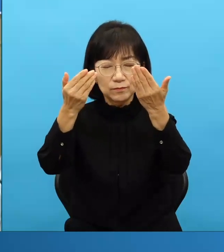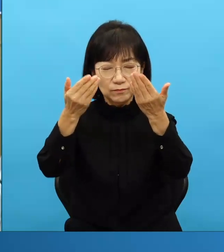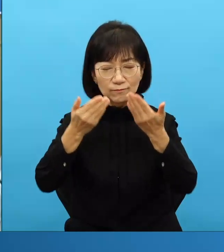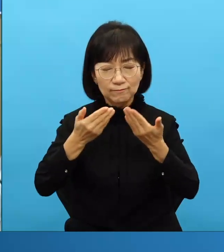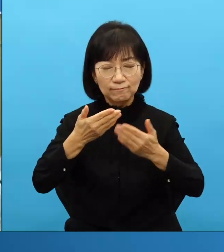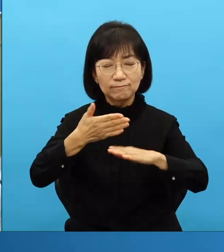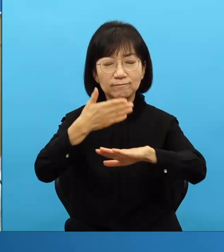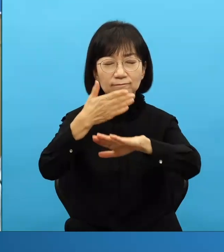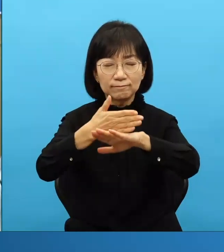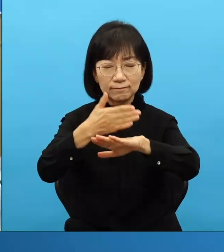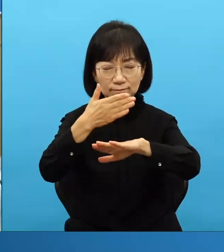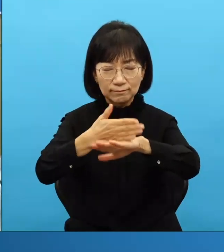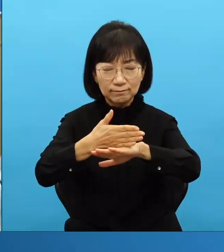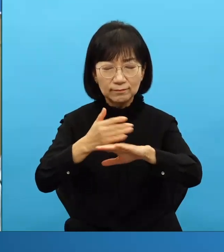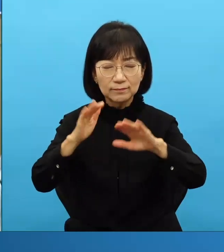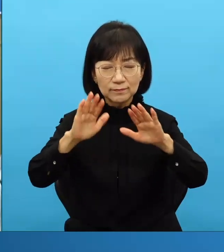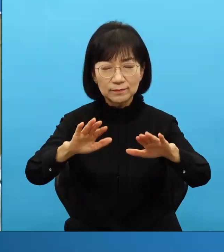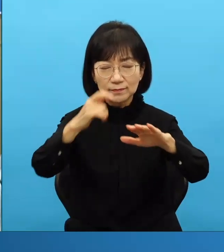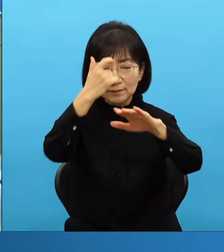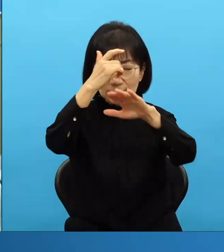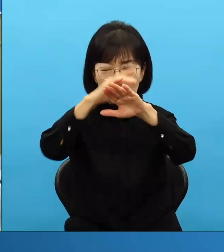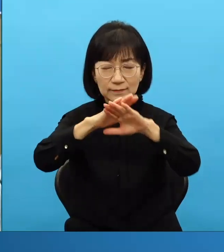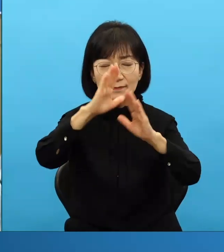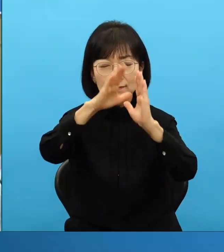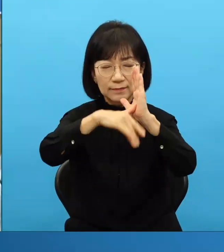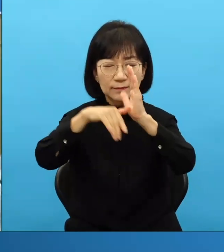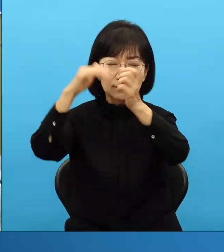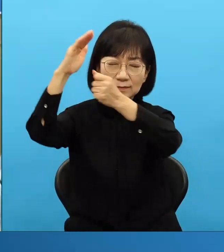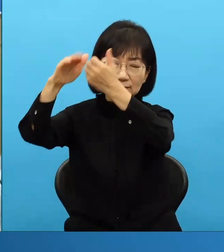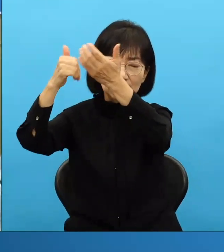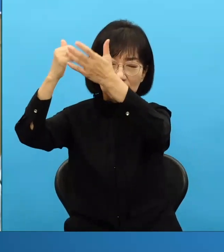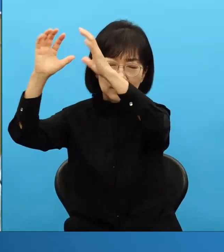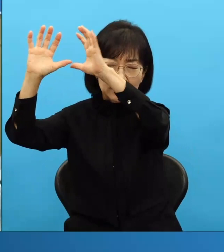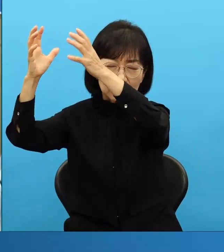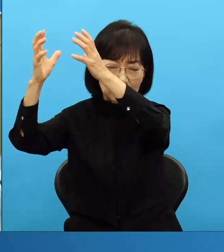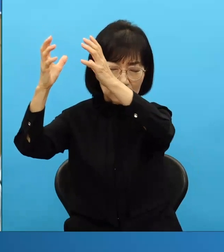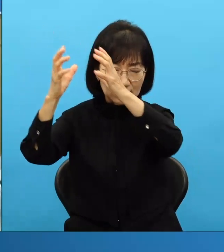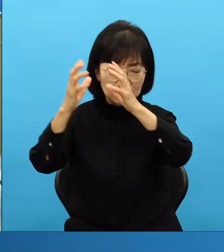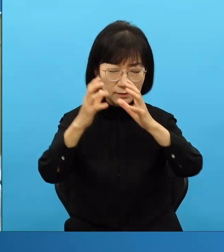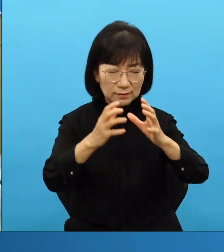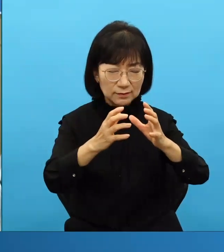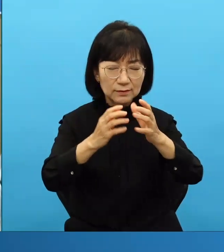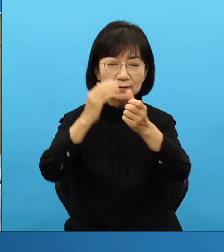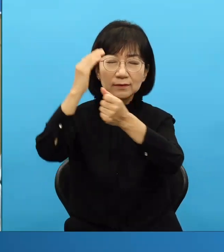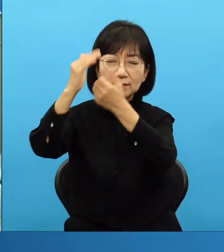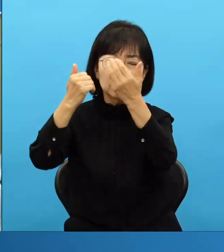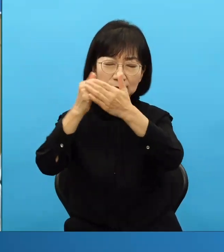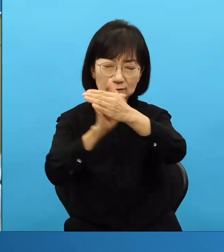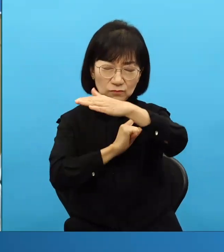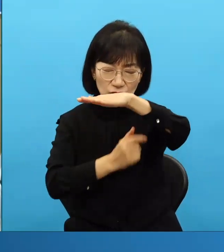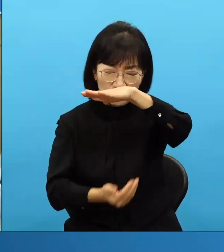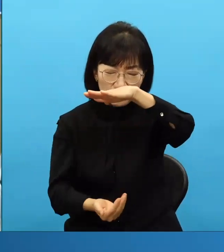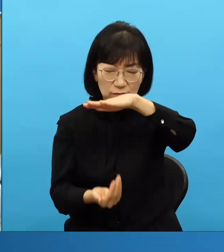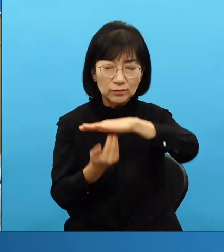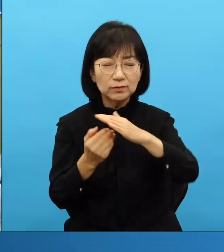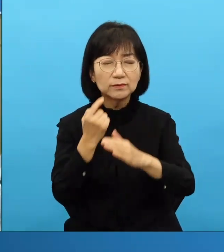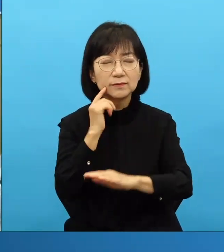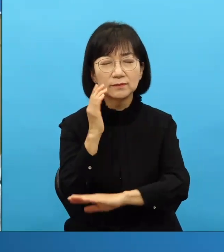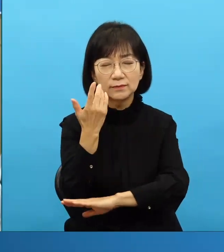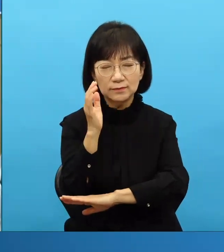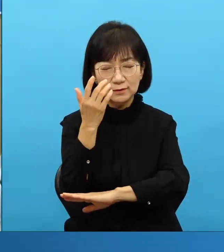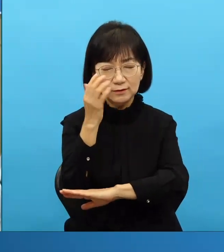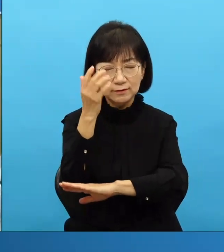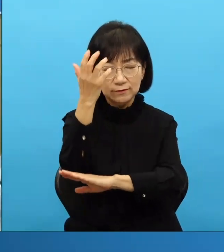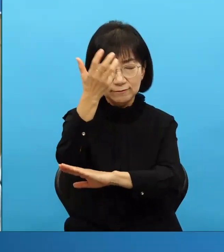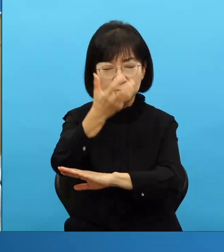can be restored. 오늘 예배를 통하여 하나님의 나라가 임하며 하나님이 최고 영광 받으시는 예배가 되게 하옵소서. Through the worship